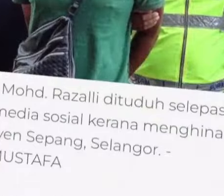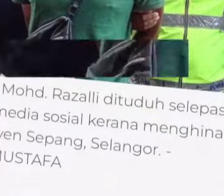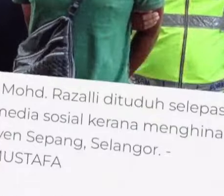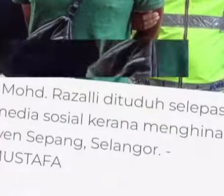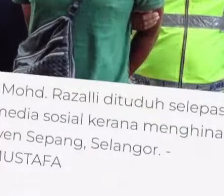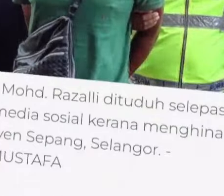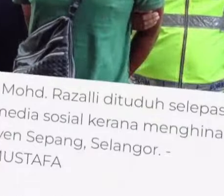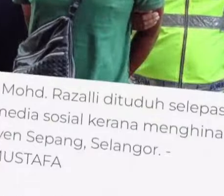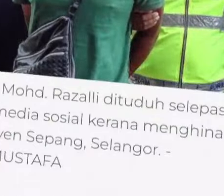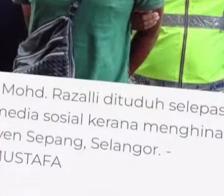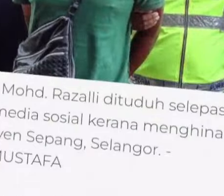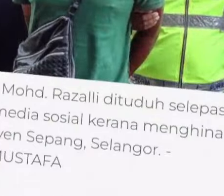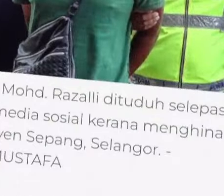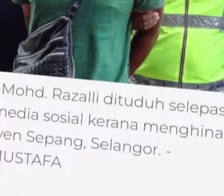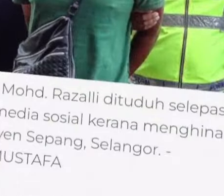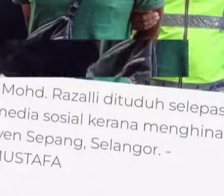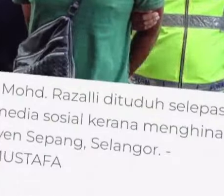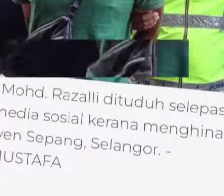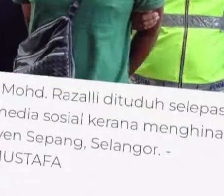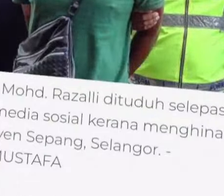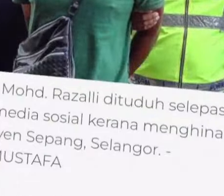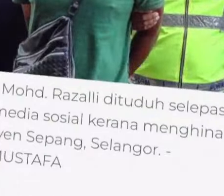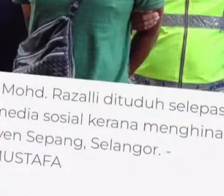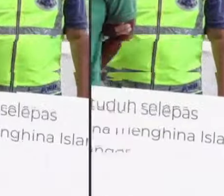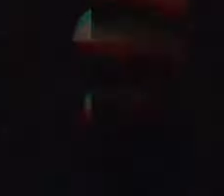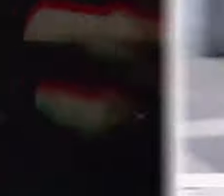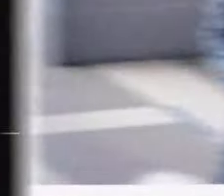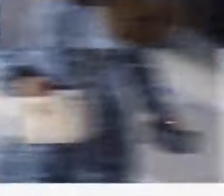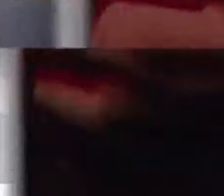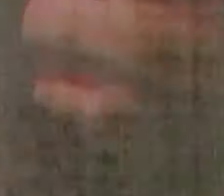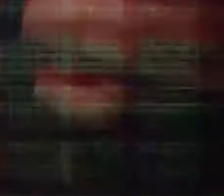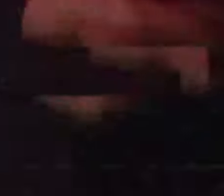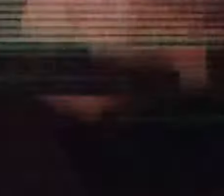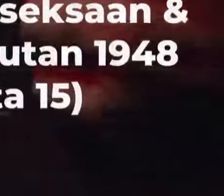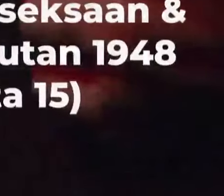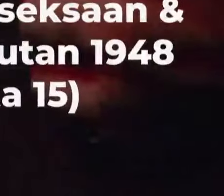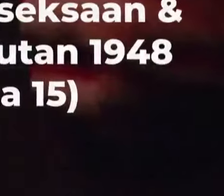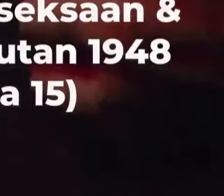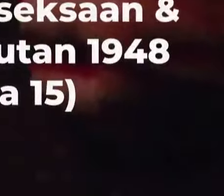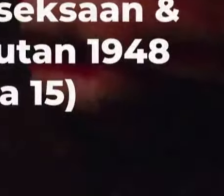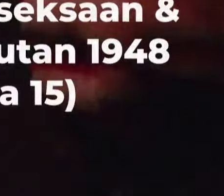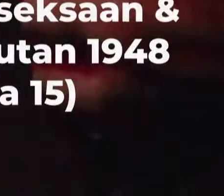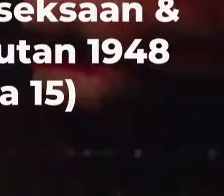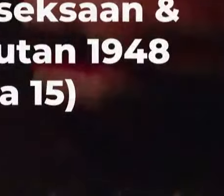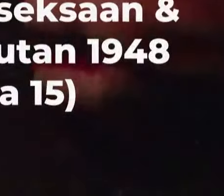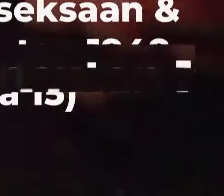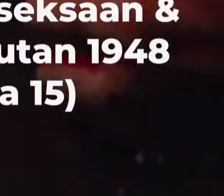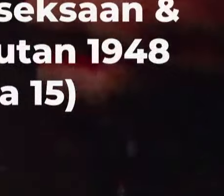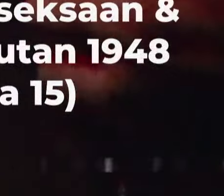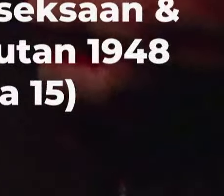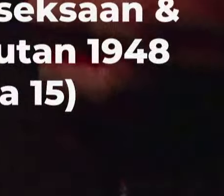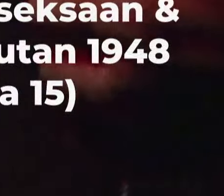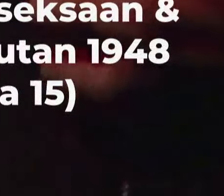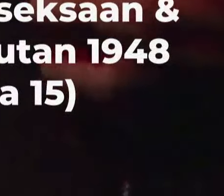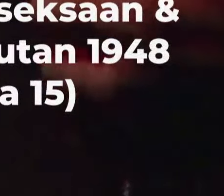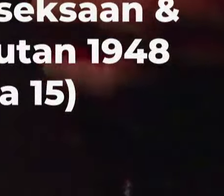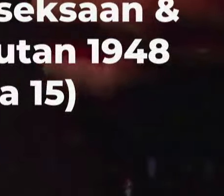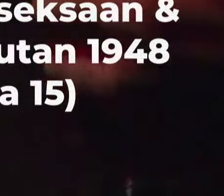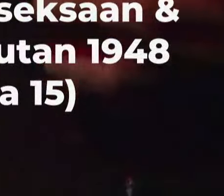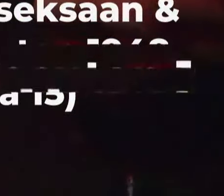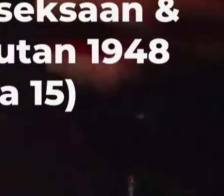tempoh sehingga 1 tahun atau kedua-duanya sekali. Anda juga boleh disiasat dan dituduh di bawah undang-undang lain yang